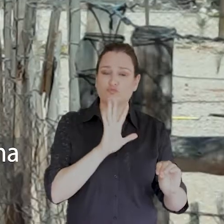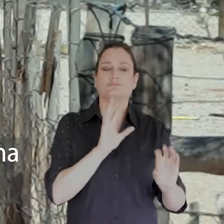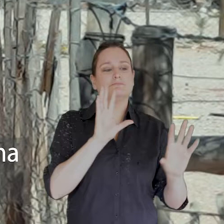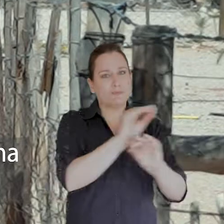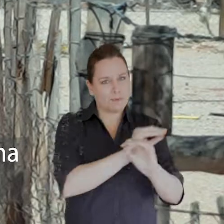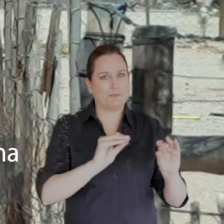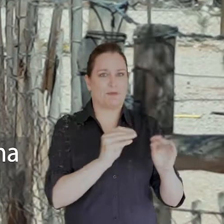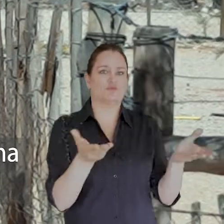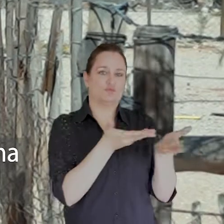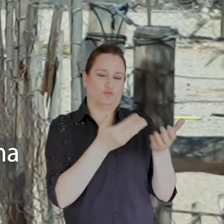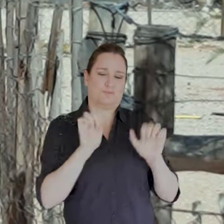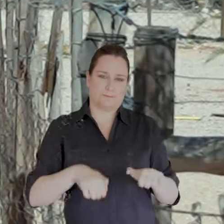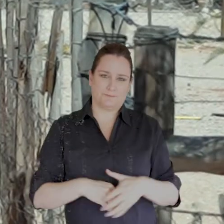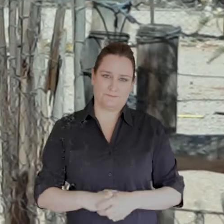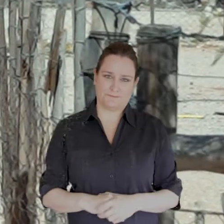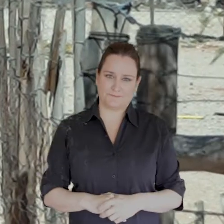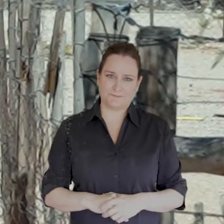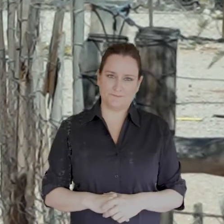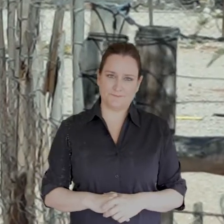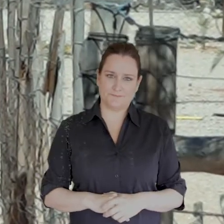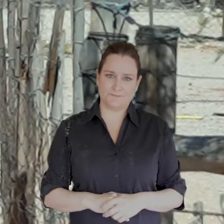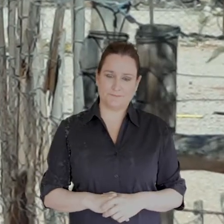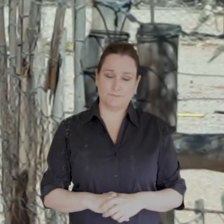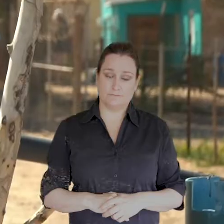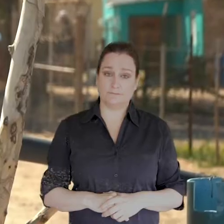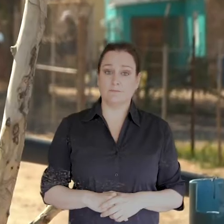school, Nimmertal onder mekaar te praat.